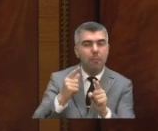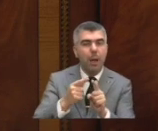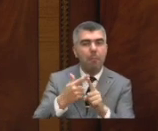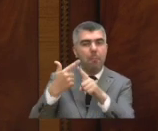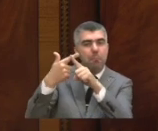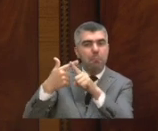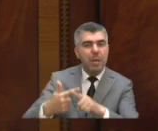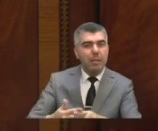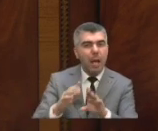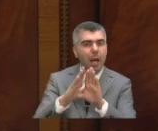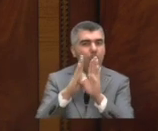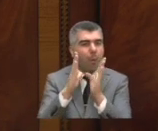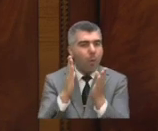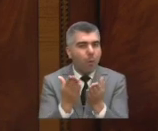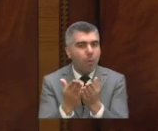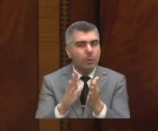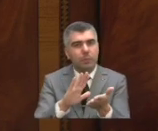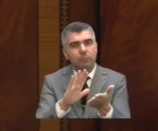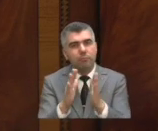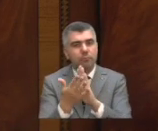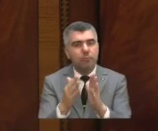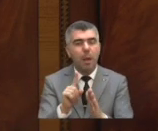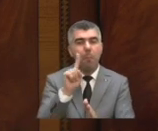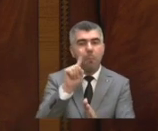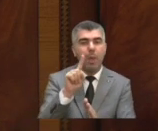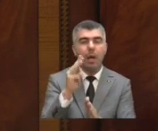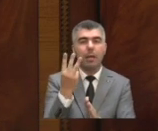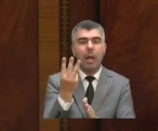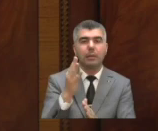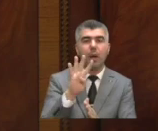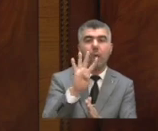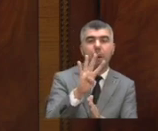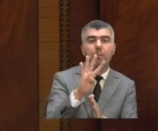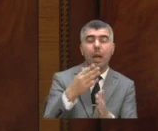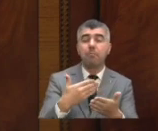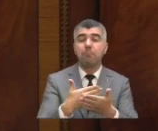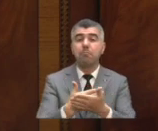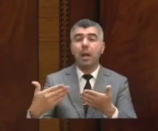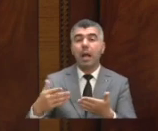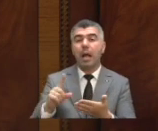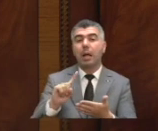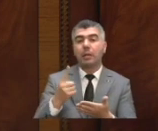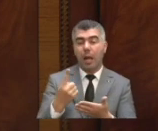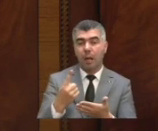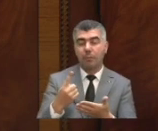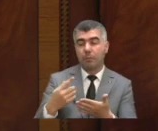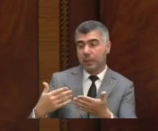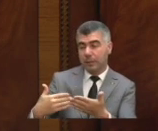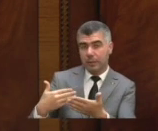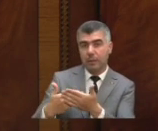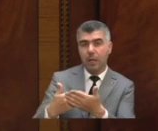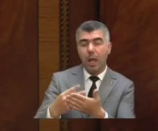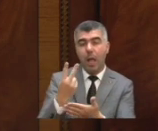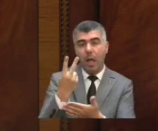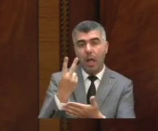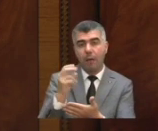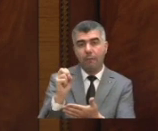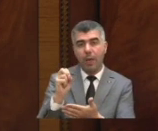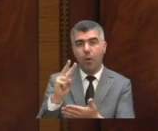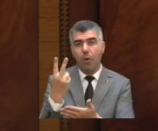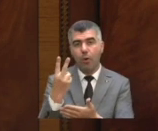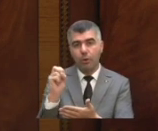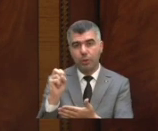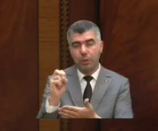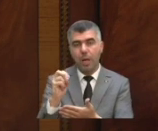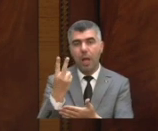اجمالي يبلغ 143 مليار درهم خلال الفتره بين 2020 و